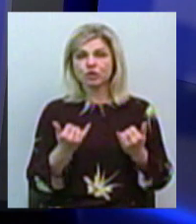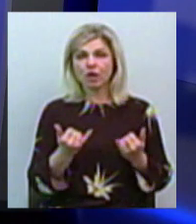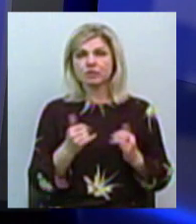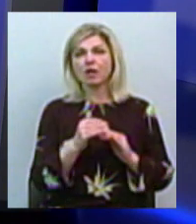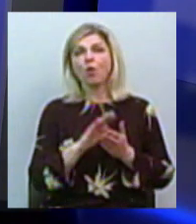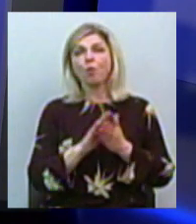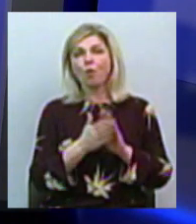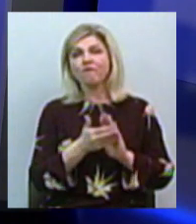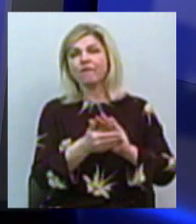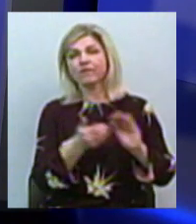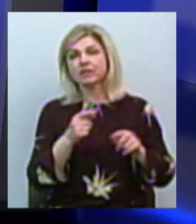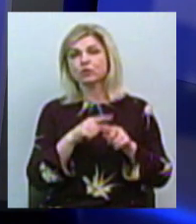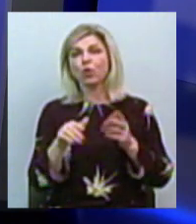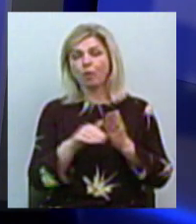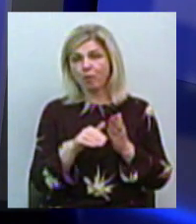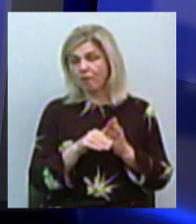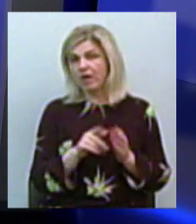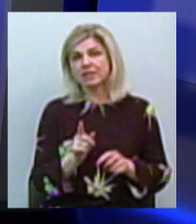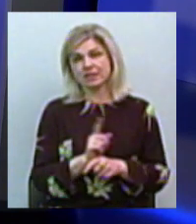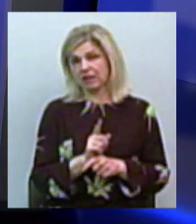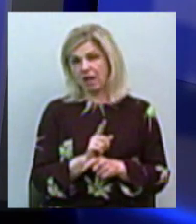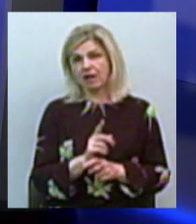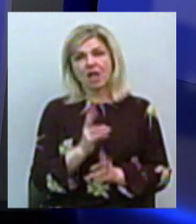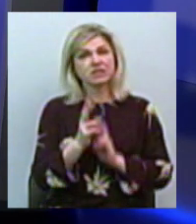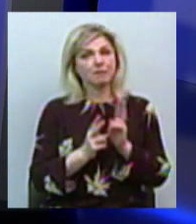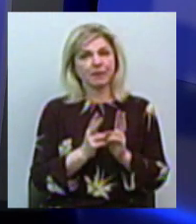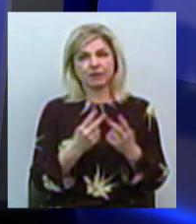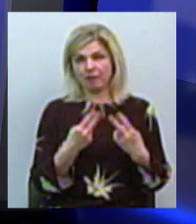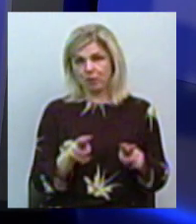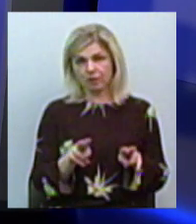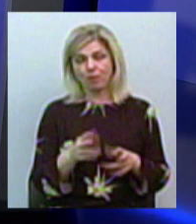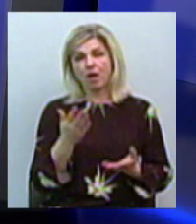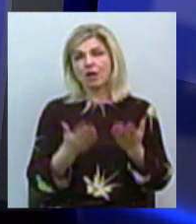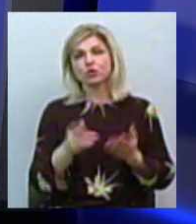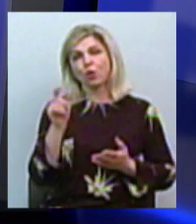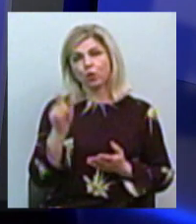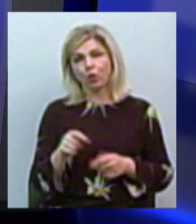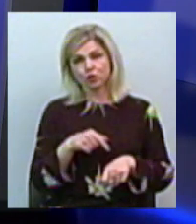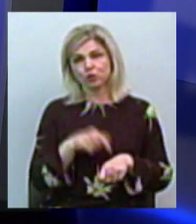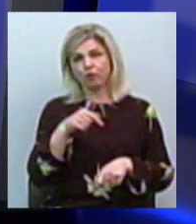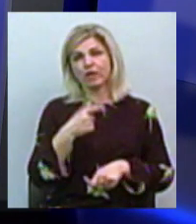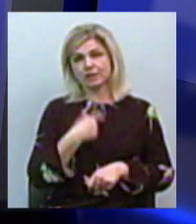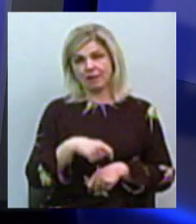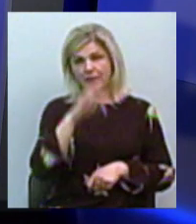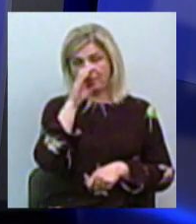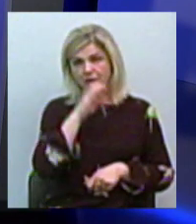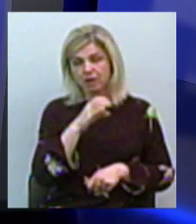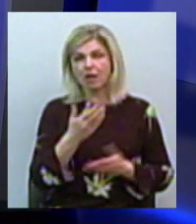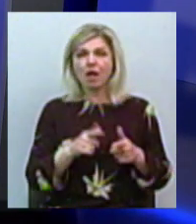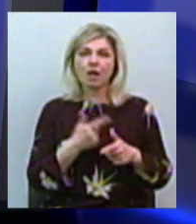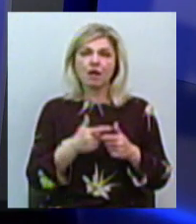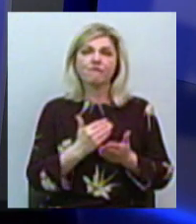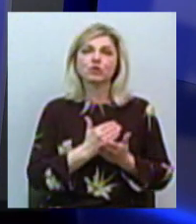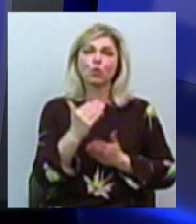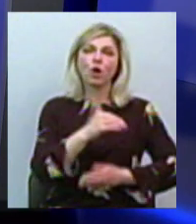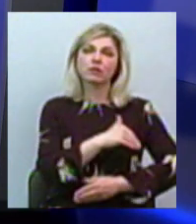вони стандартні, вони не потребують змін, тому що якщо людина або почуває себе погано, або висока температура,